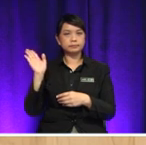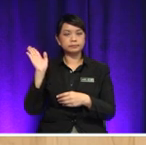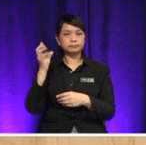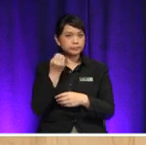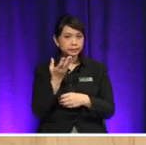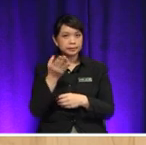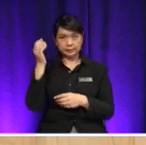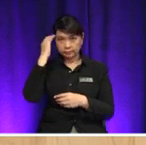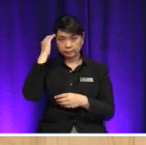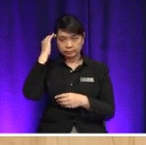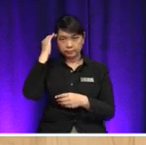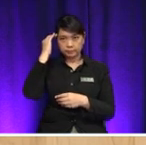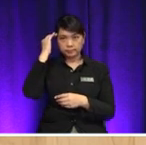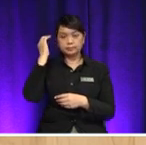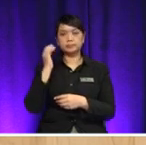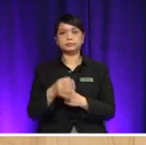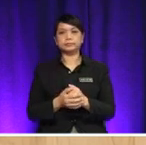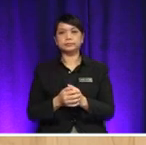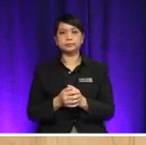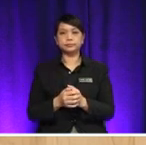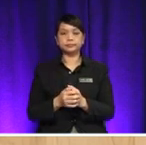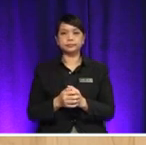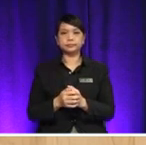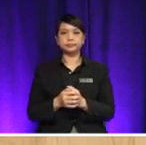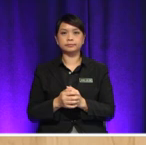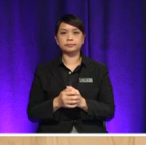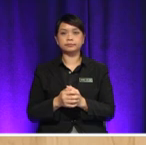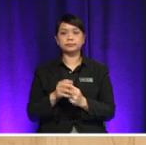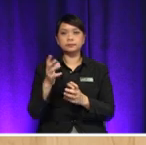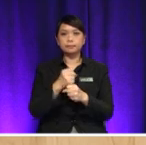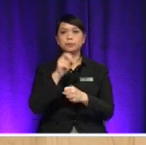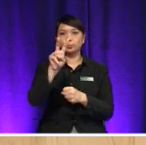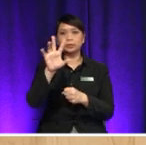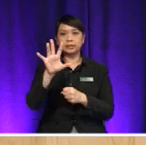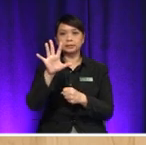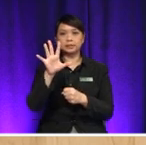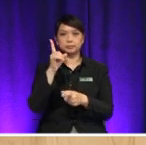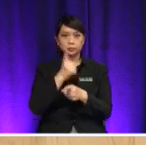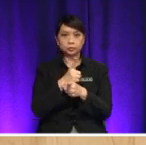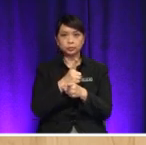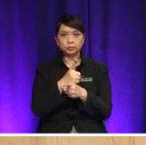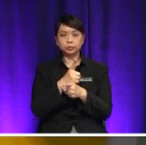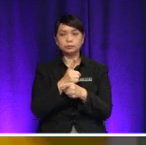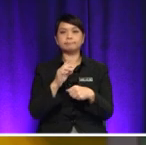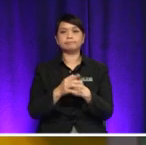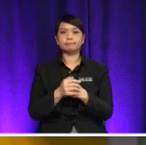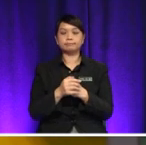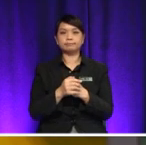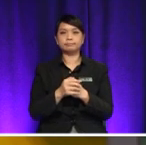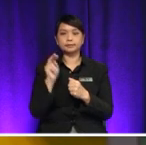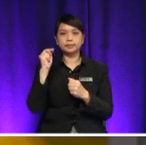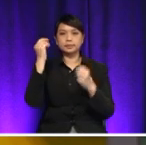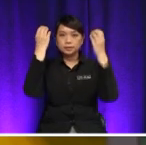bulan 3 bagi 17 bulan 2 dalamnya 100 dapat 25 nanti saya akan bagi